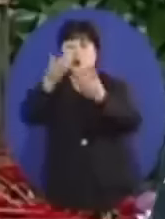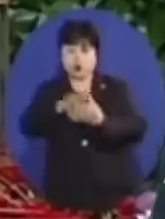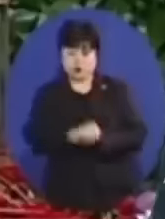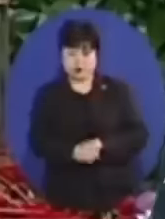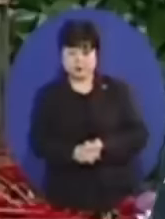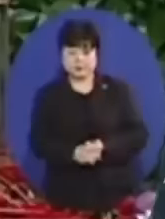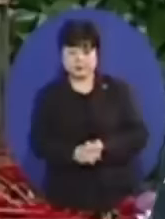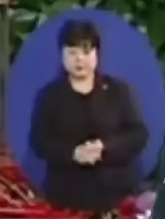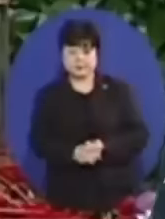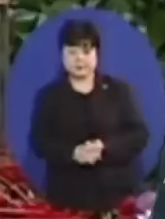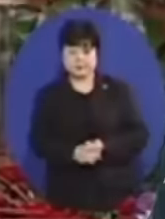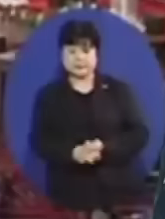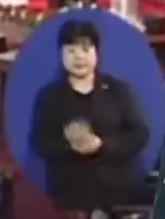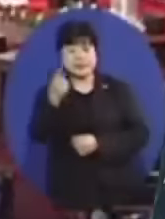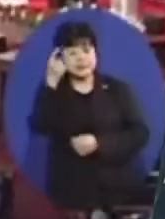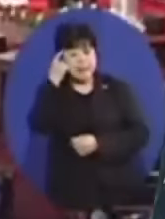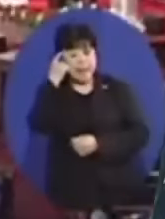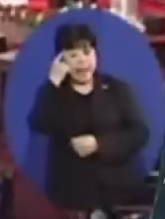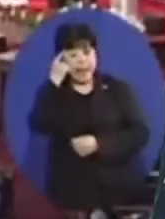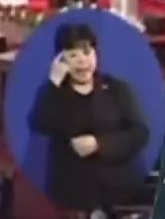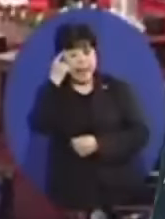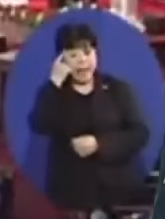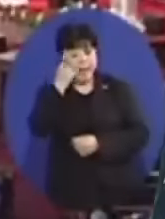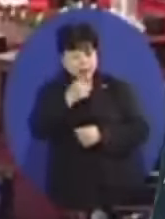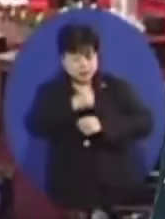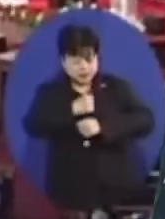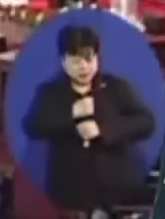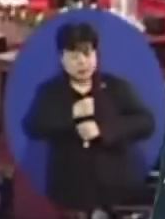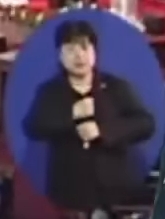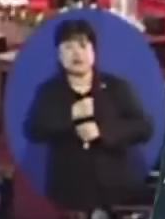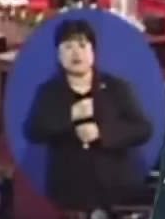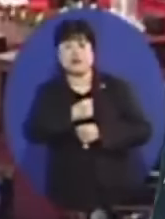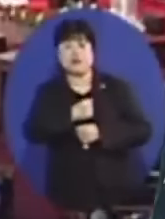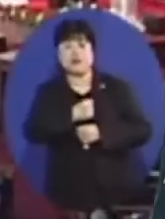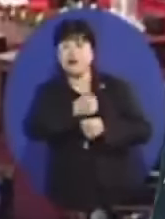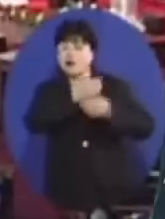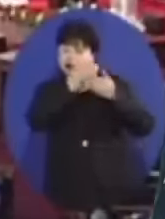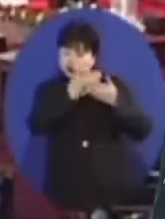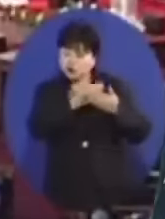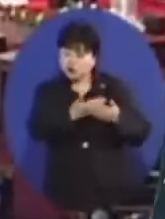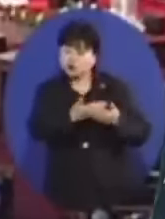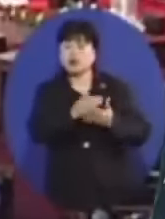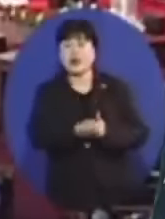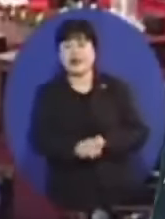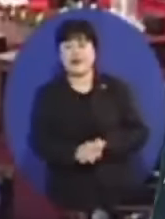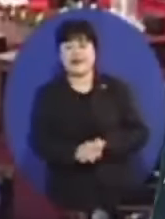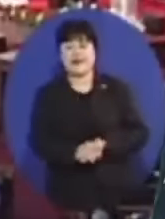생각을 지키는 것은 굉장히 중요한 것입니다.